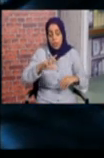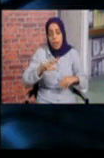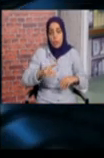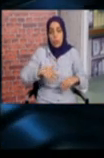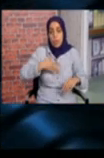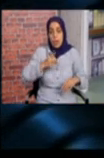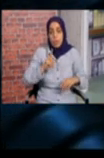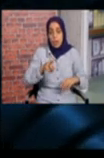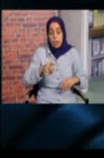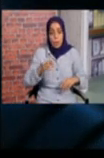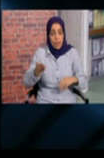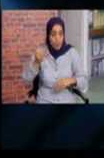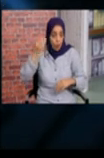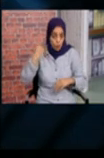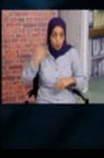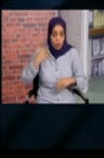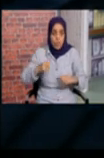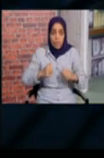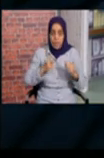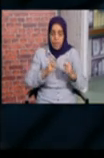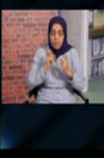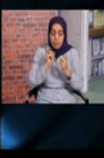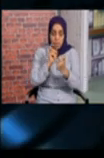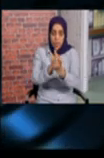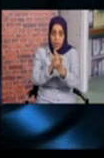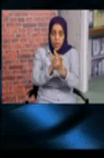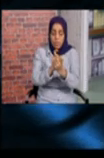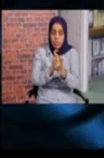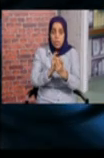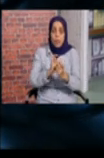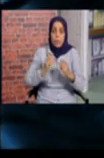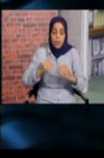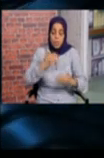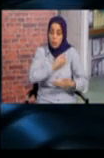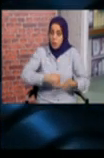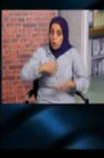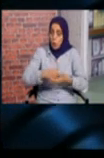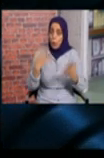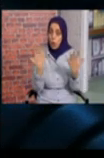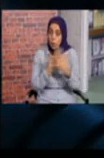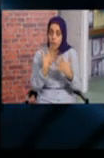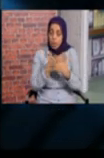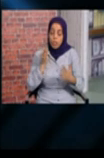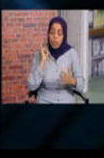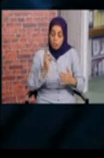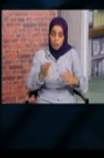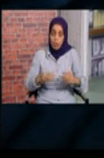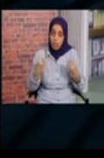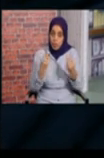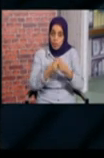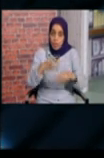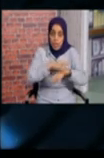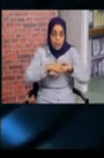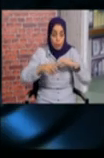بقى لها فتره يعني يعتبر تحدي بالنسبه للحكومه وللشركات ان هي تقدر ان هي تعمل حاجه زي كده في